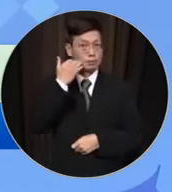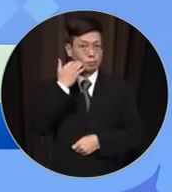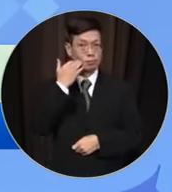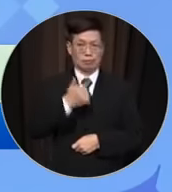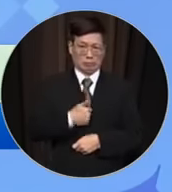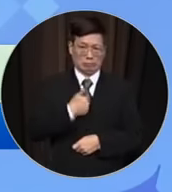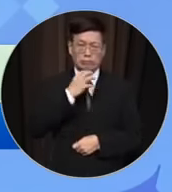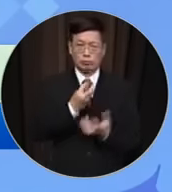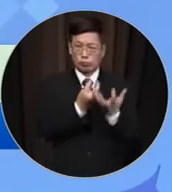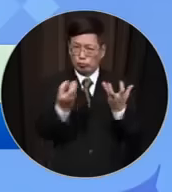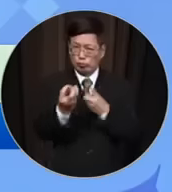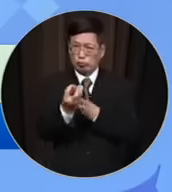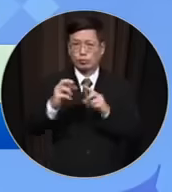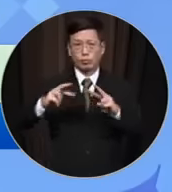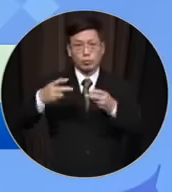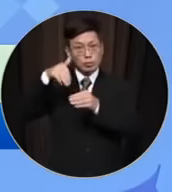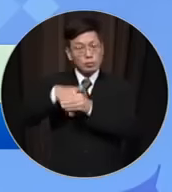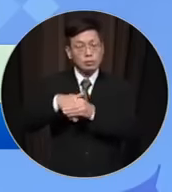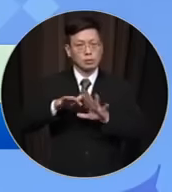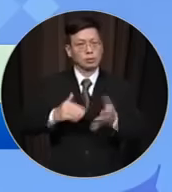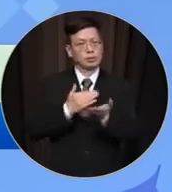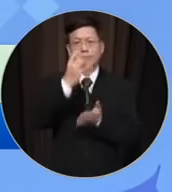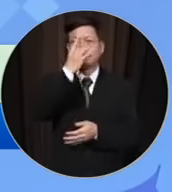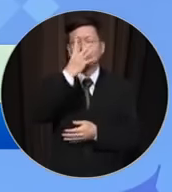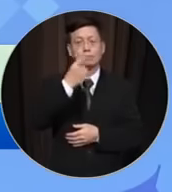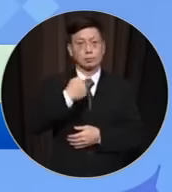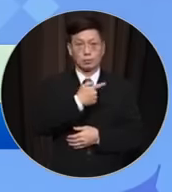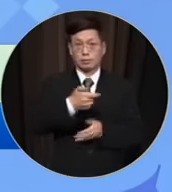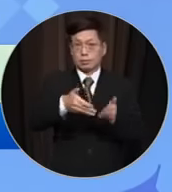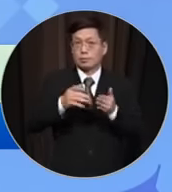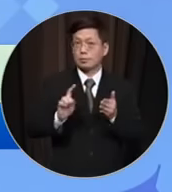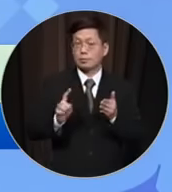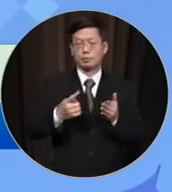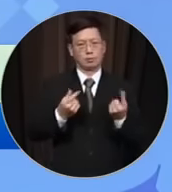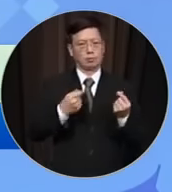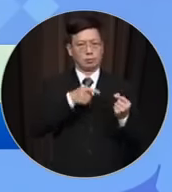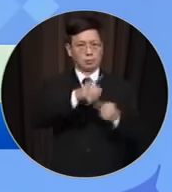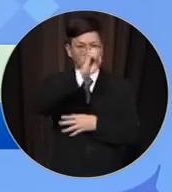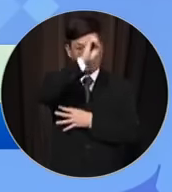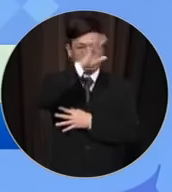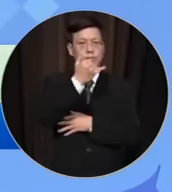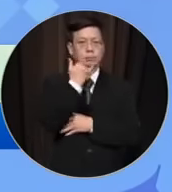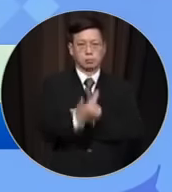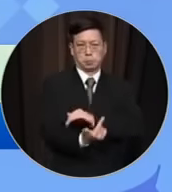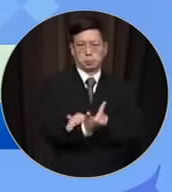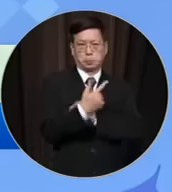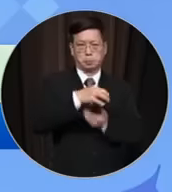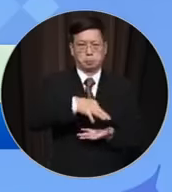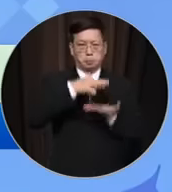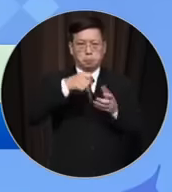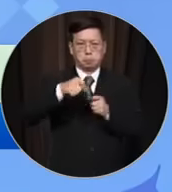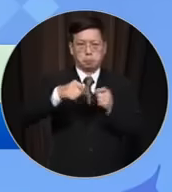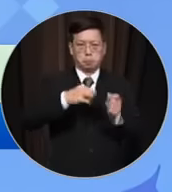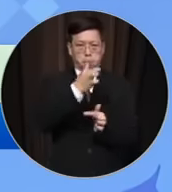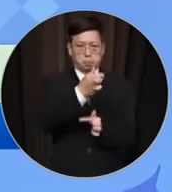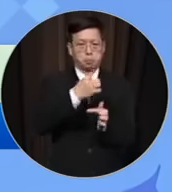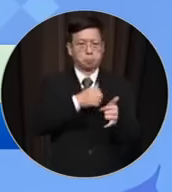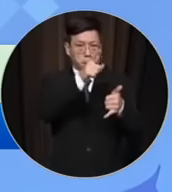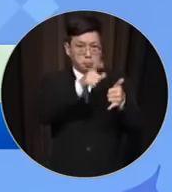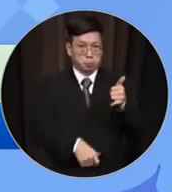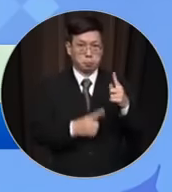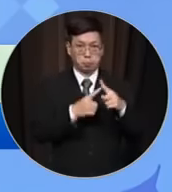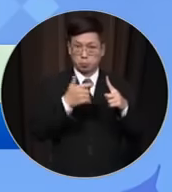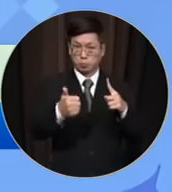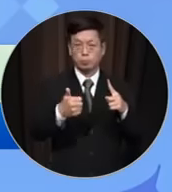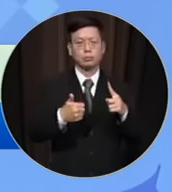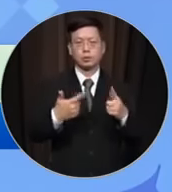这一个局部改选的部分没有办法解决，我觉得最重要的还是这个政党能不能够提出最好的人选，然